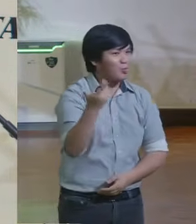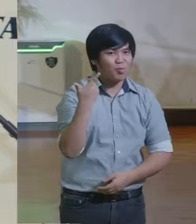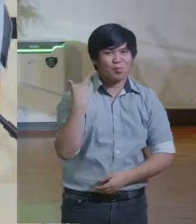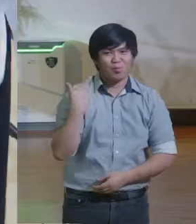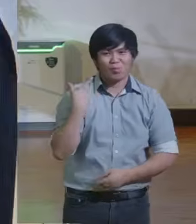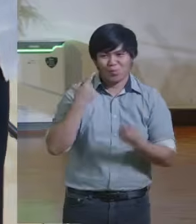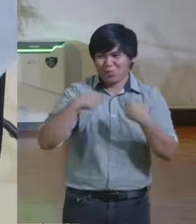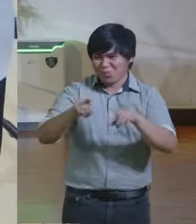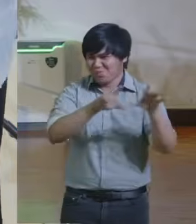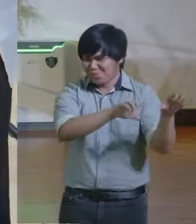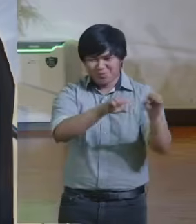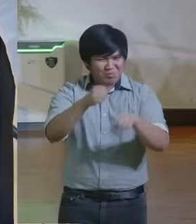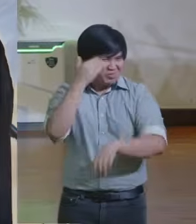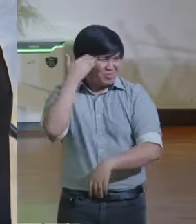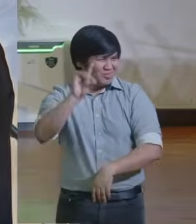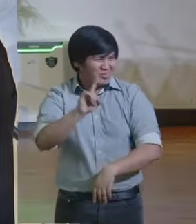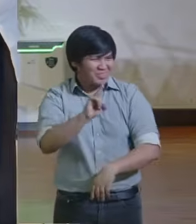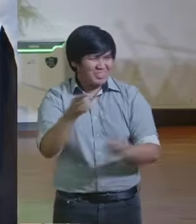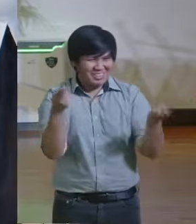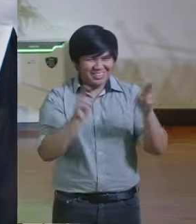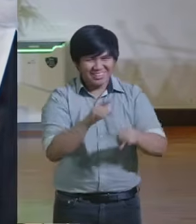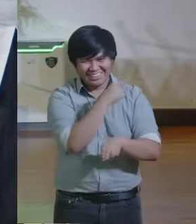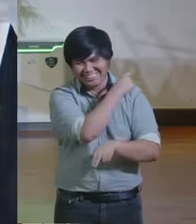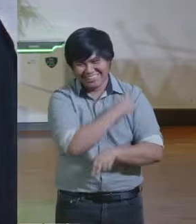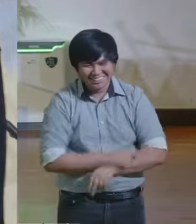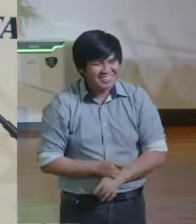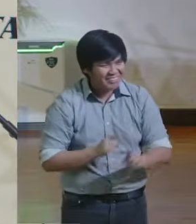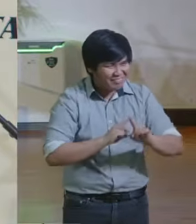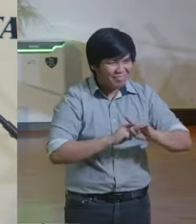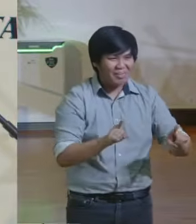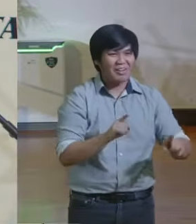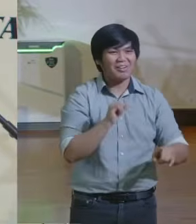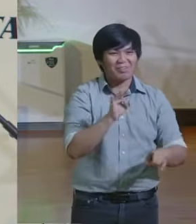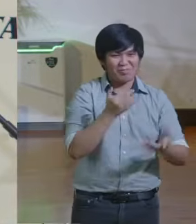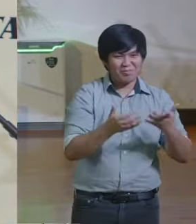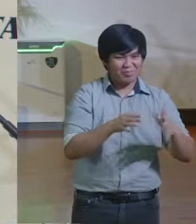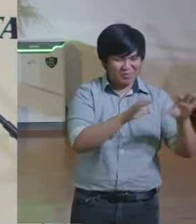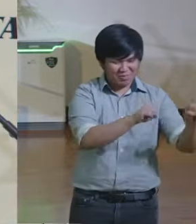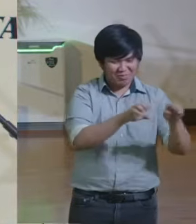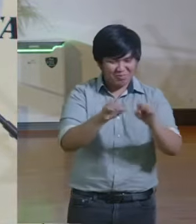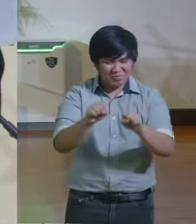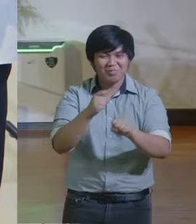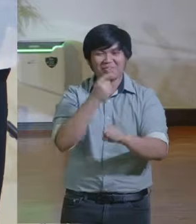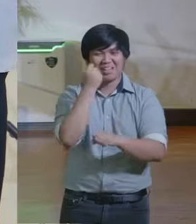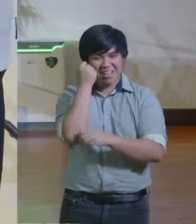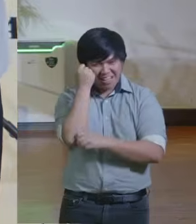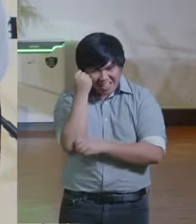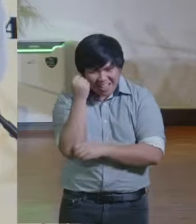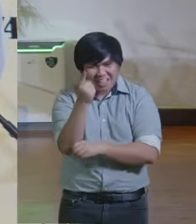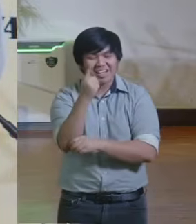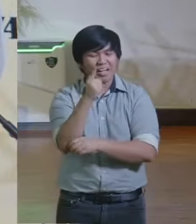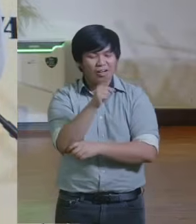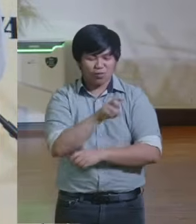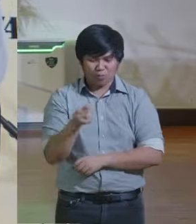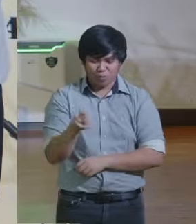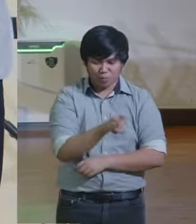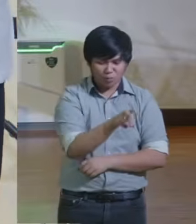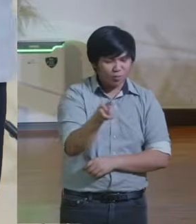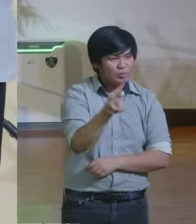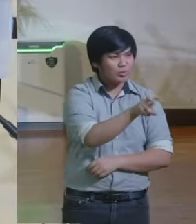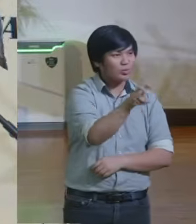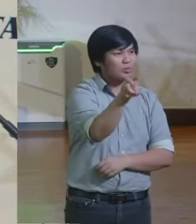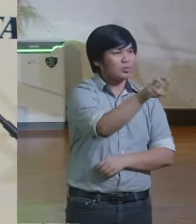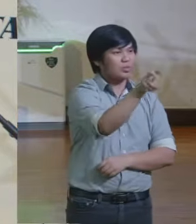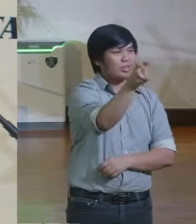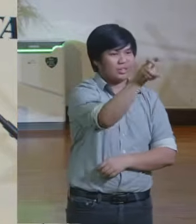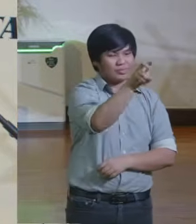No? Hindi nyo alam ang konteksto na ito. Pero ganyan po ang kwentong yan. Nangyari between the first missionary journey